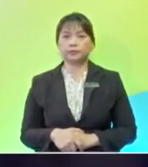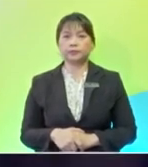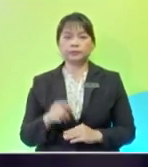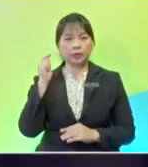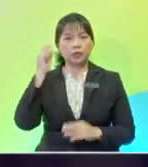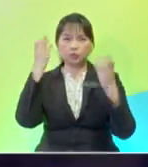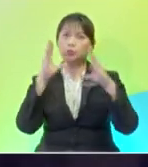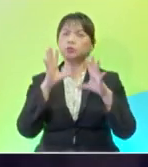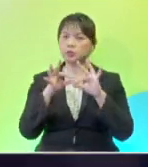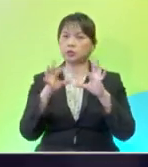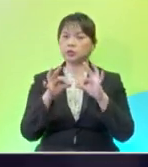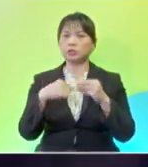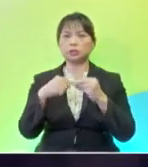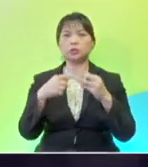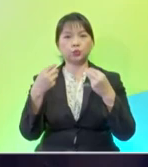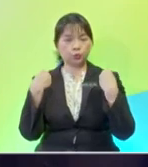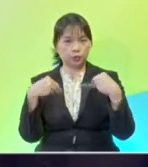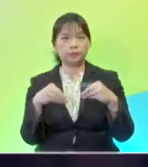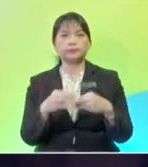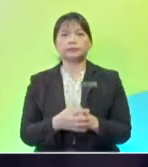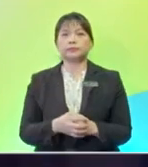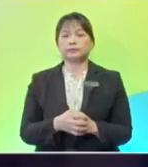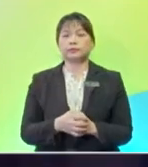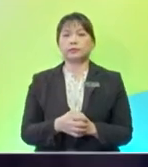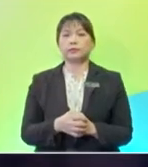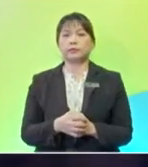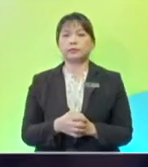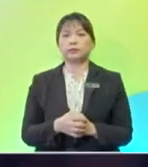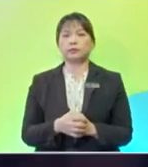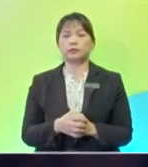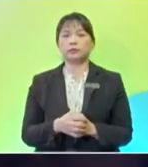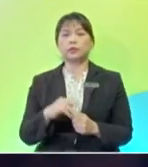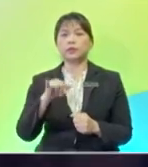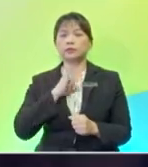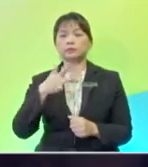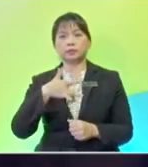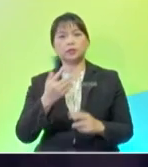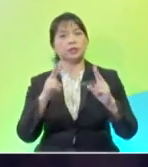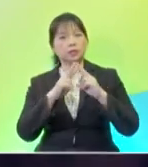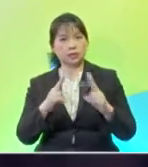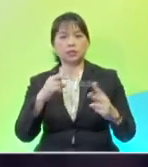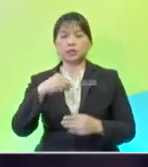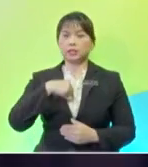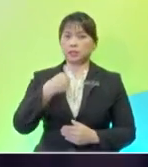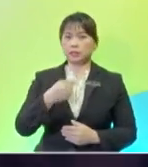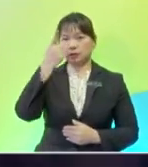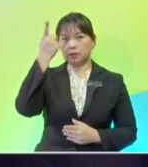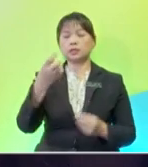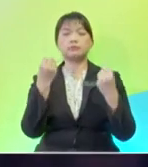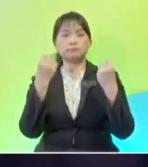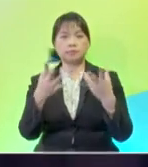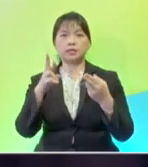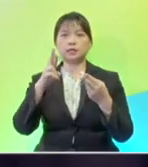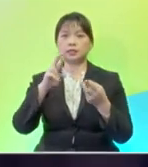tentang jualan Oke jadi saya Mulia Oke saya merasa sangat gembira sebab ramai